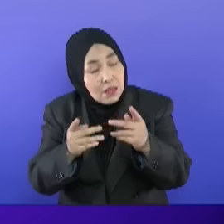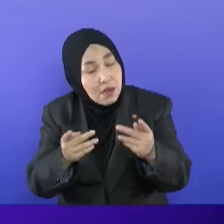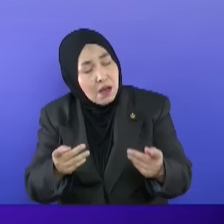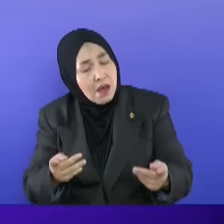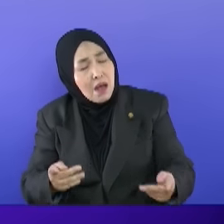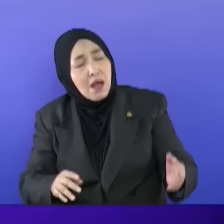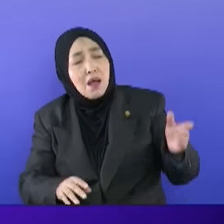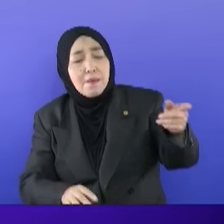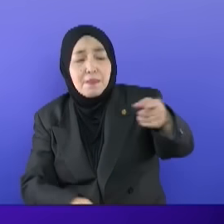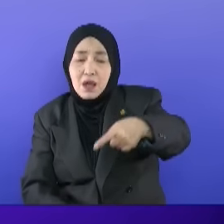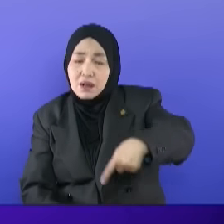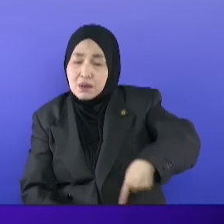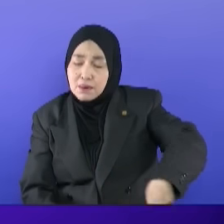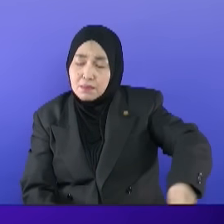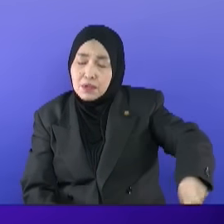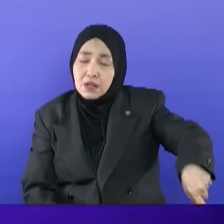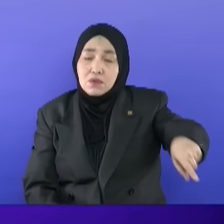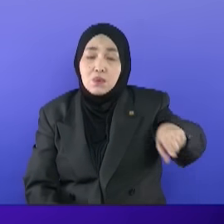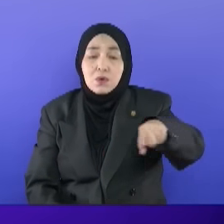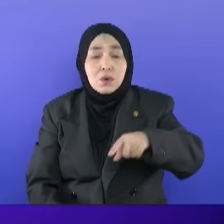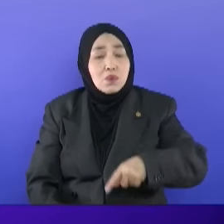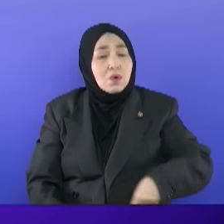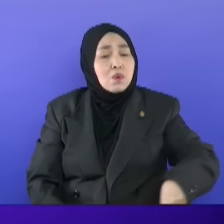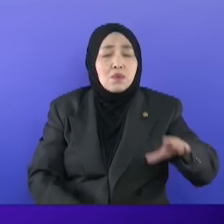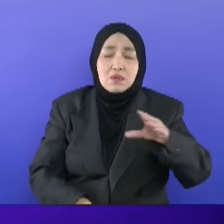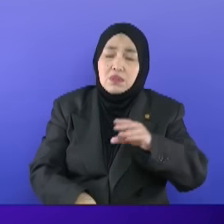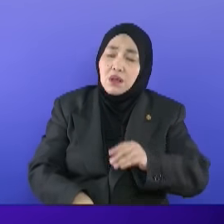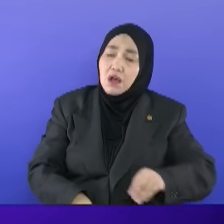kitaba yatlunahu